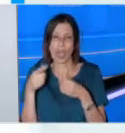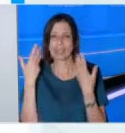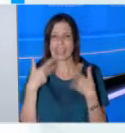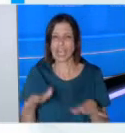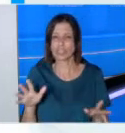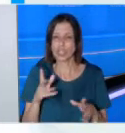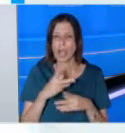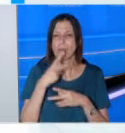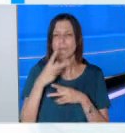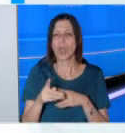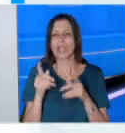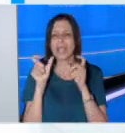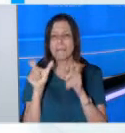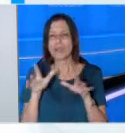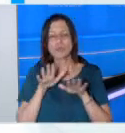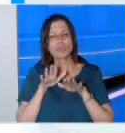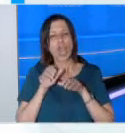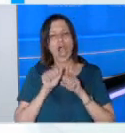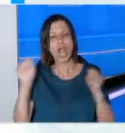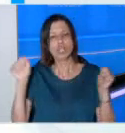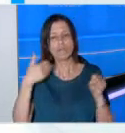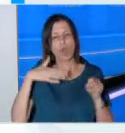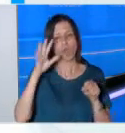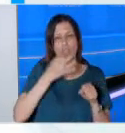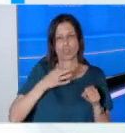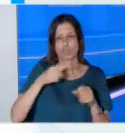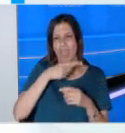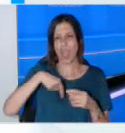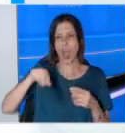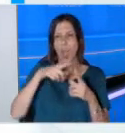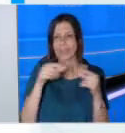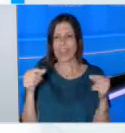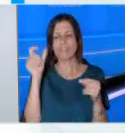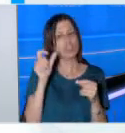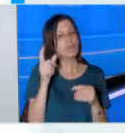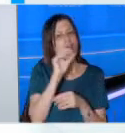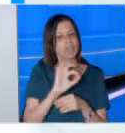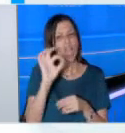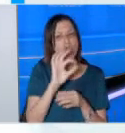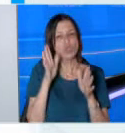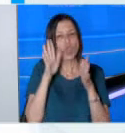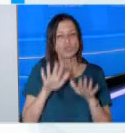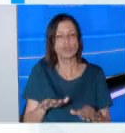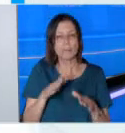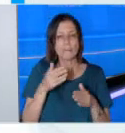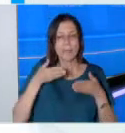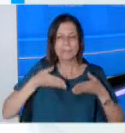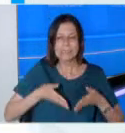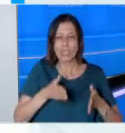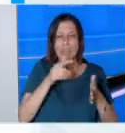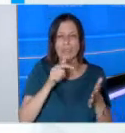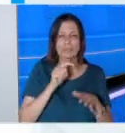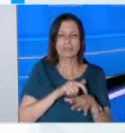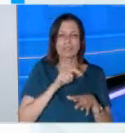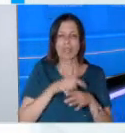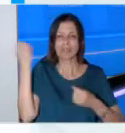לחלוטין בפרויקט המיגון באשקלון וברוב יישובי העוטף. אנשים עדיין יושבים במסדרון בזמן התקפת טילים.